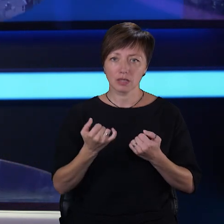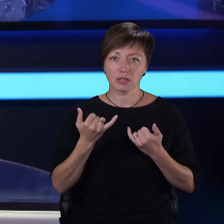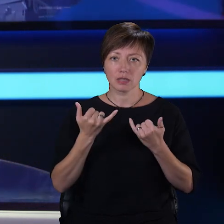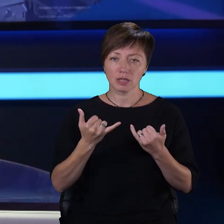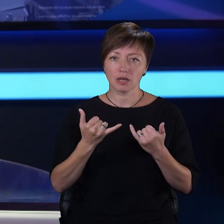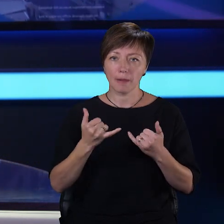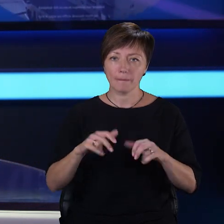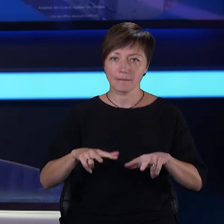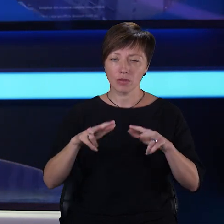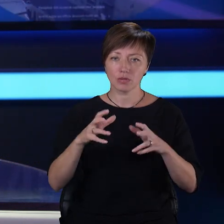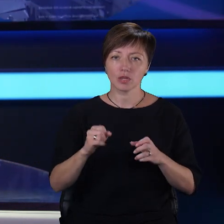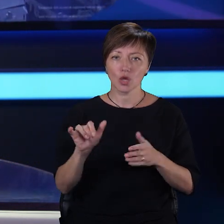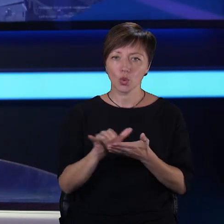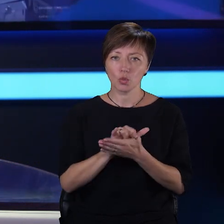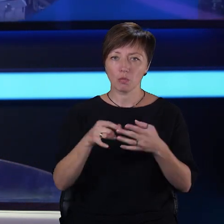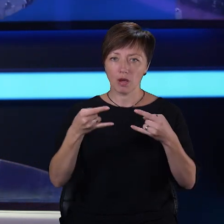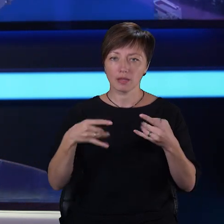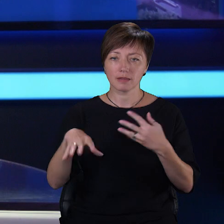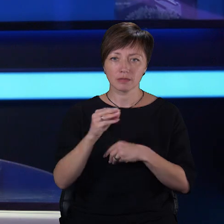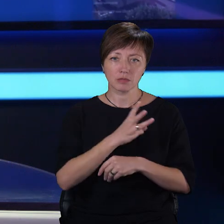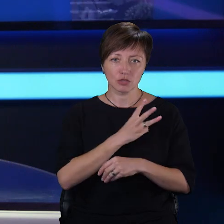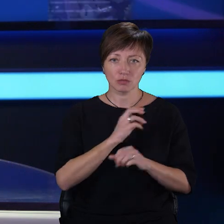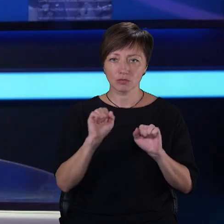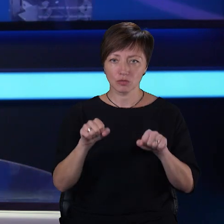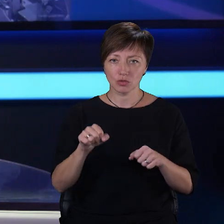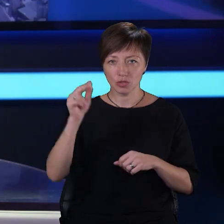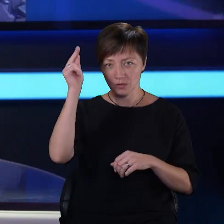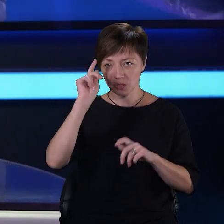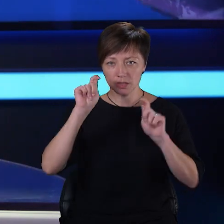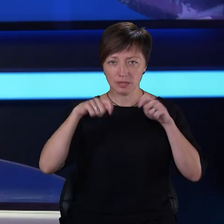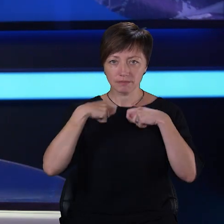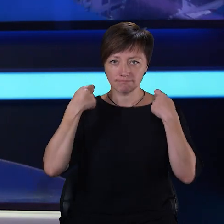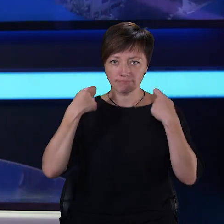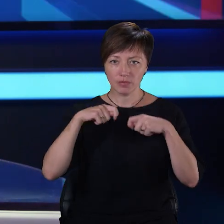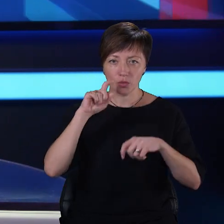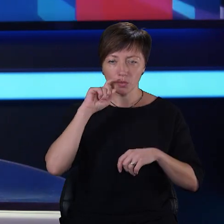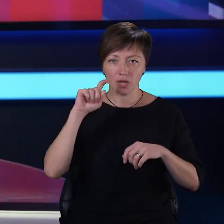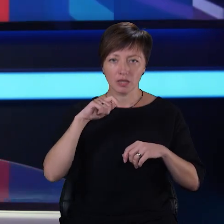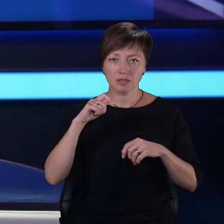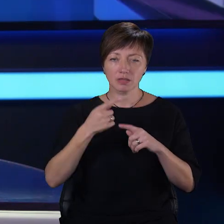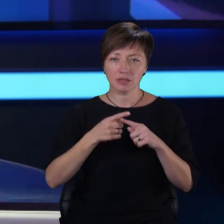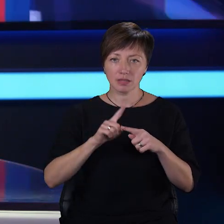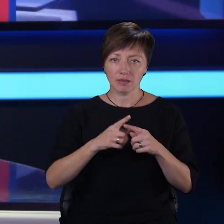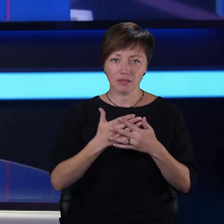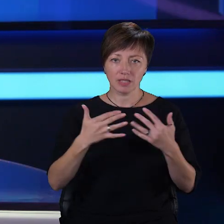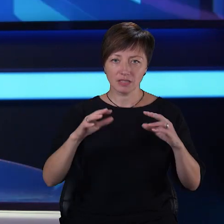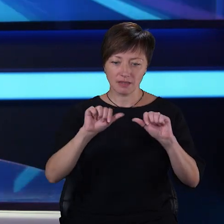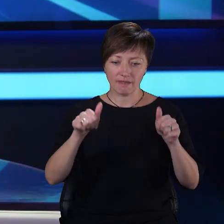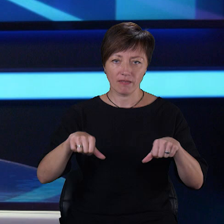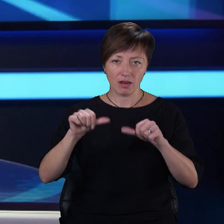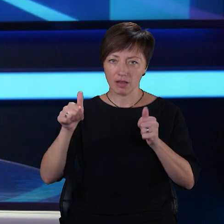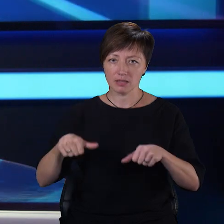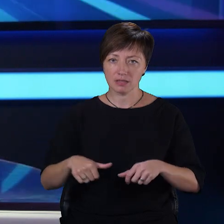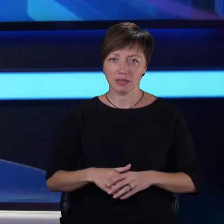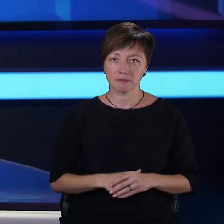А ще створили ютуб-канал, на якому усі охочі можуть навчитись зав'язувати українську хустку в різних варіаціях.